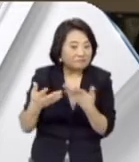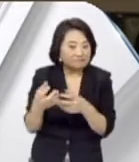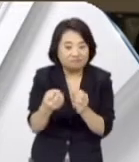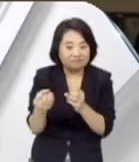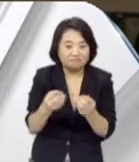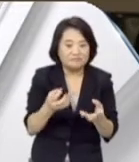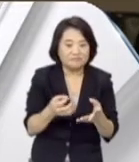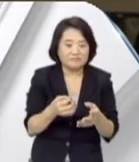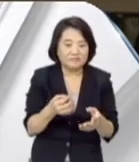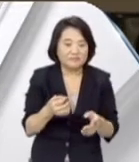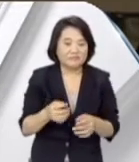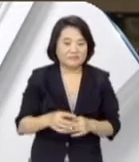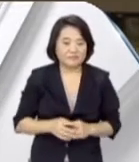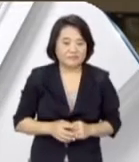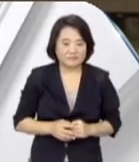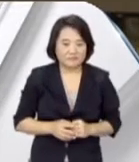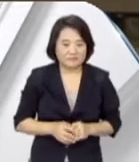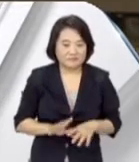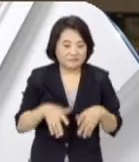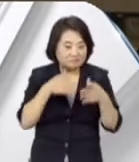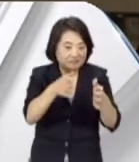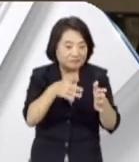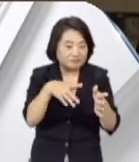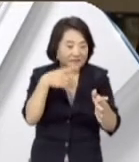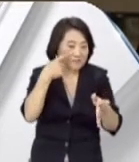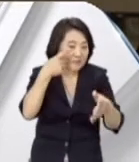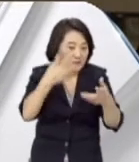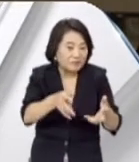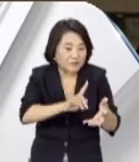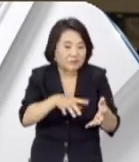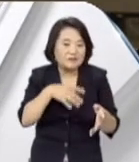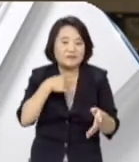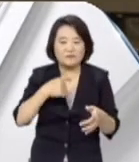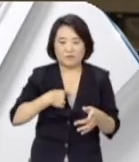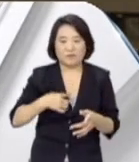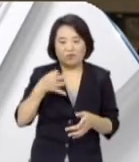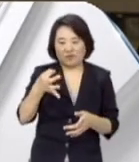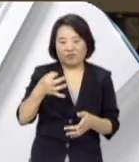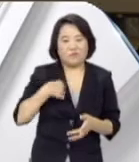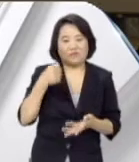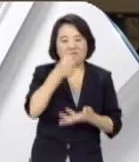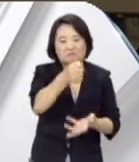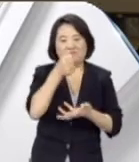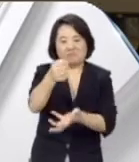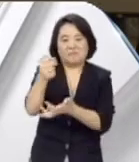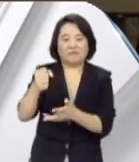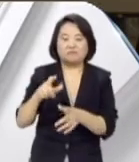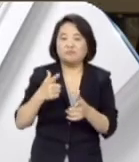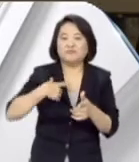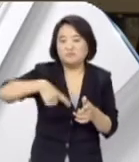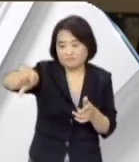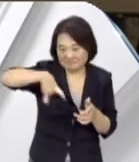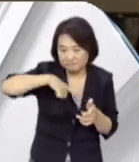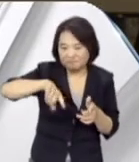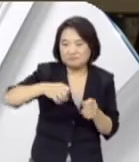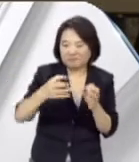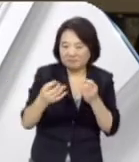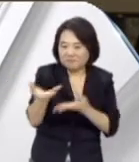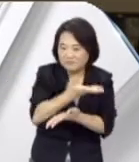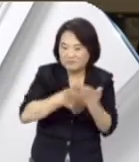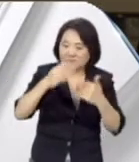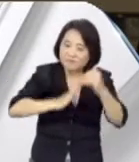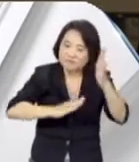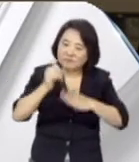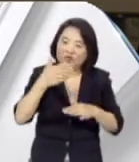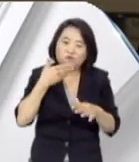交不再是着重在单方面的给予，而是双方能够找出